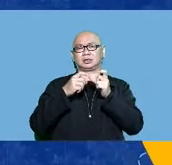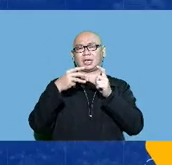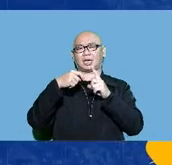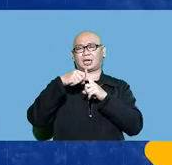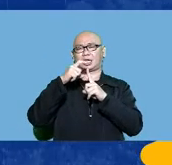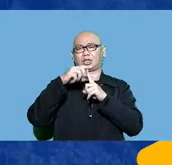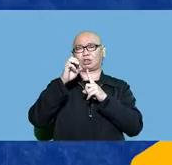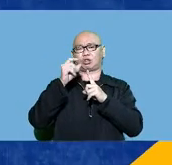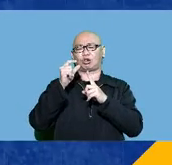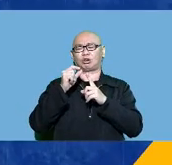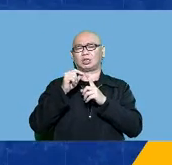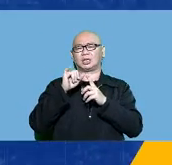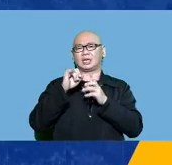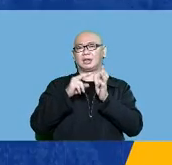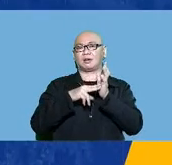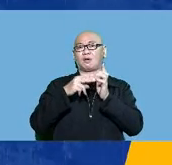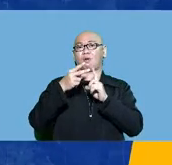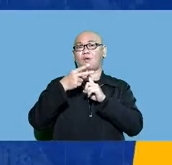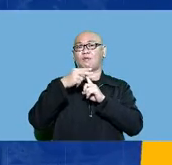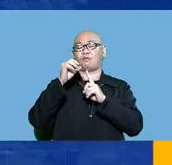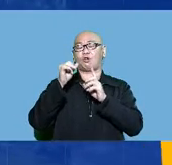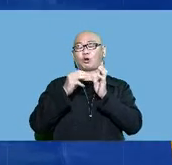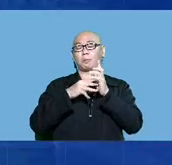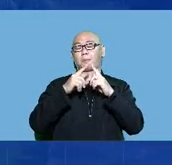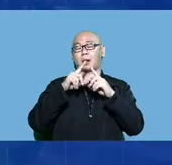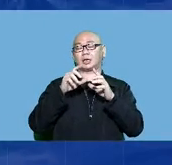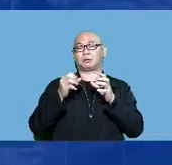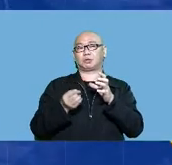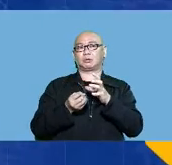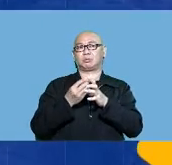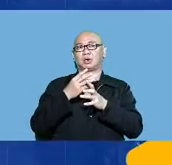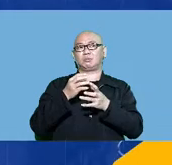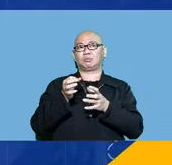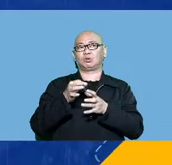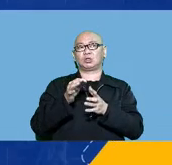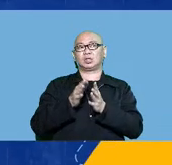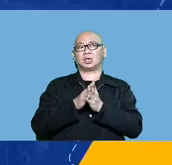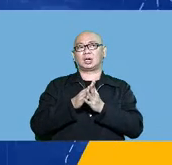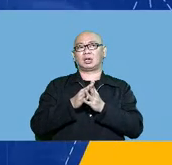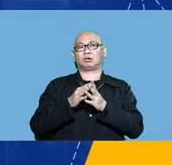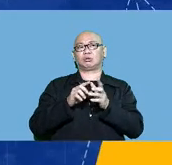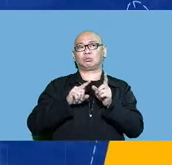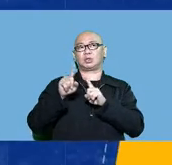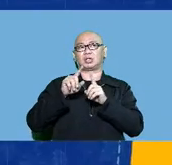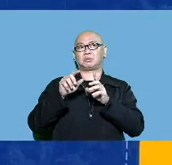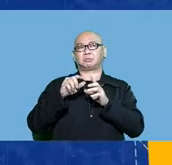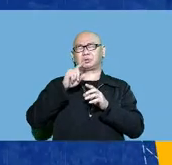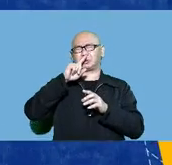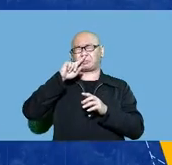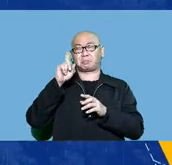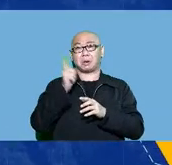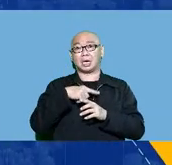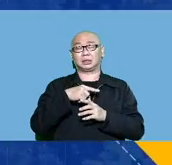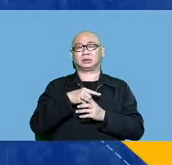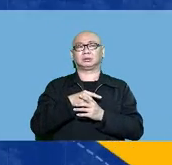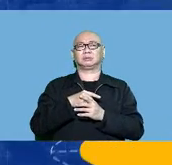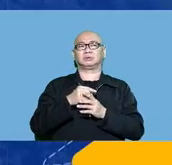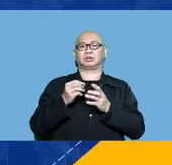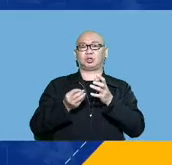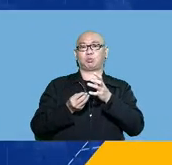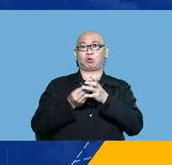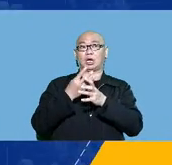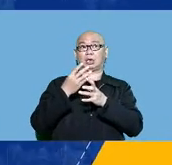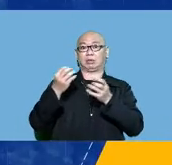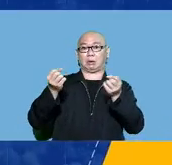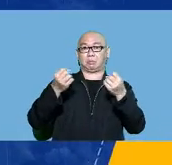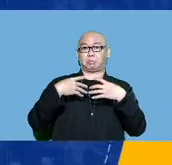informal. Dan perkembangan perkotaan dengan urbanisasi yang demikian pesat menimbulkan